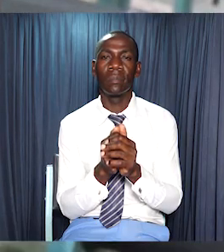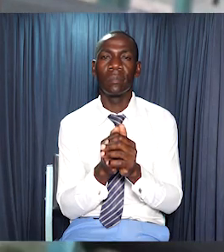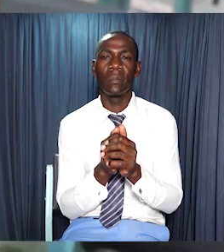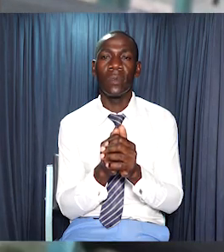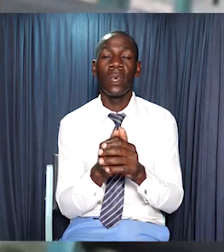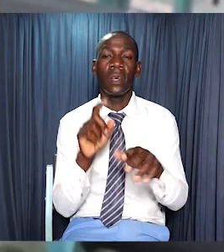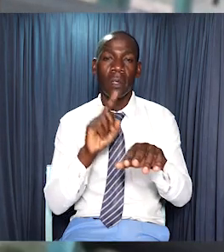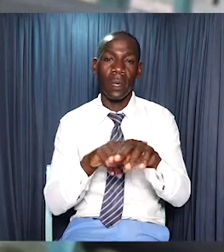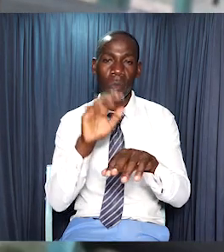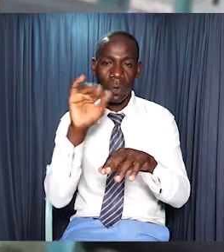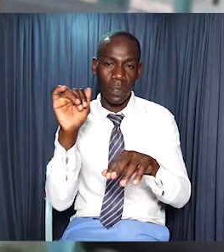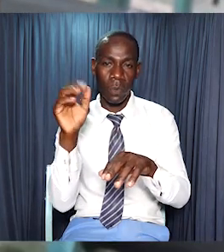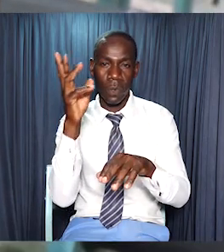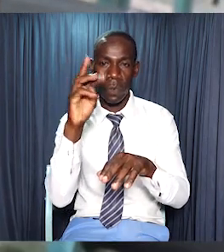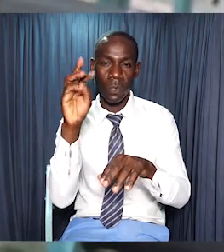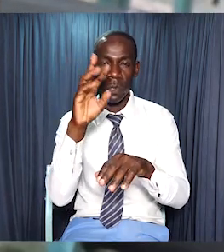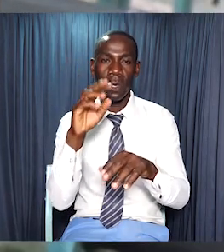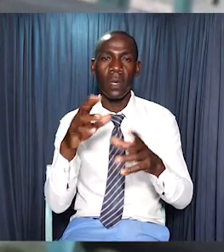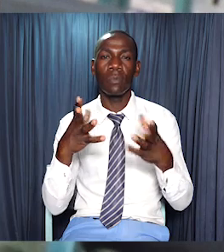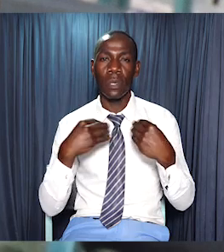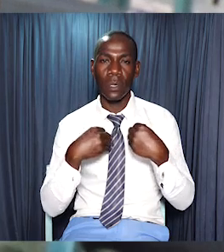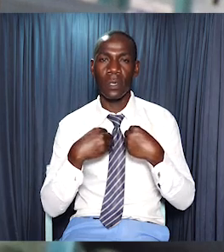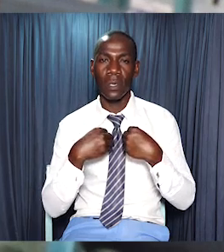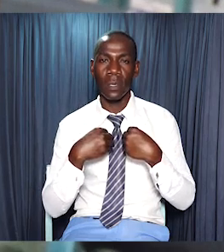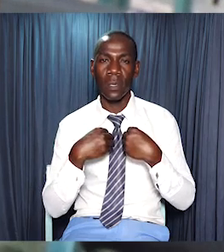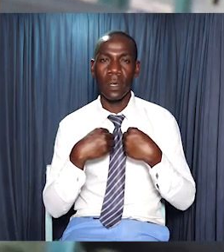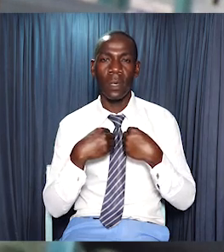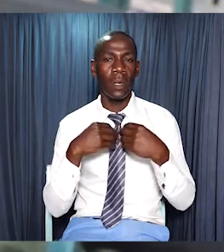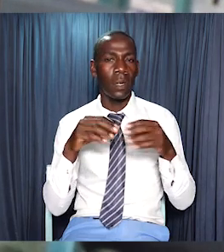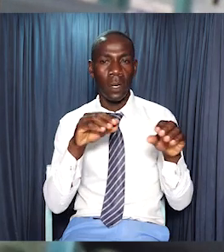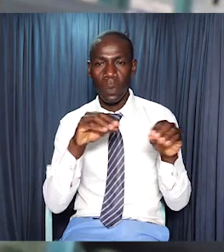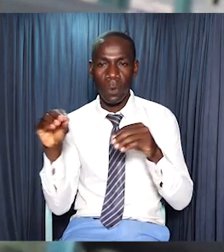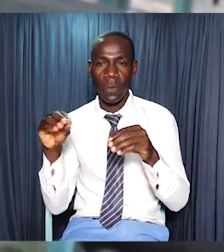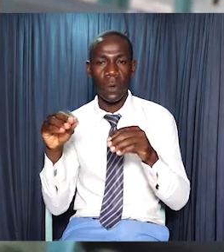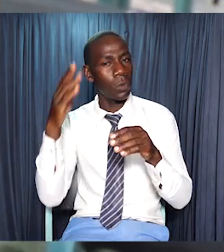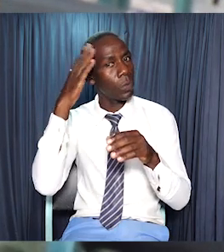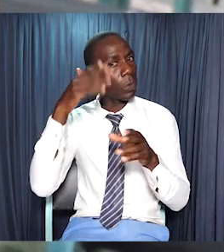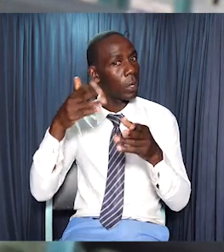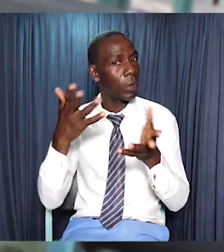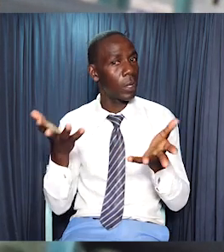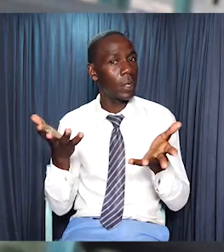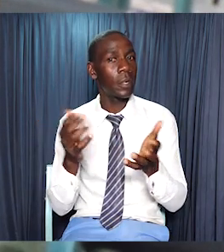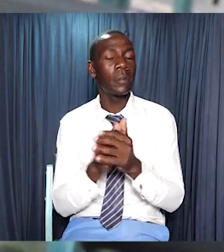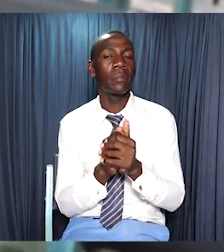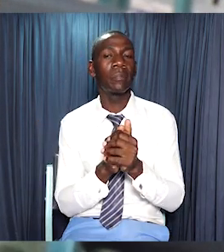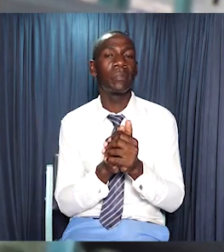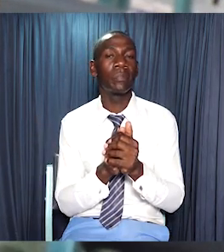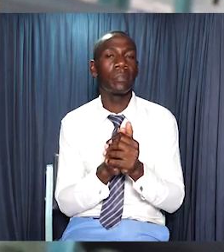Hallelujah. Alipoitwa, when he was called, aliitika, he responded, akatoka asijue aendako, left not knowing where he was